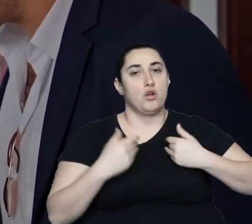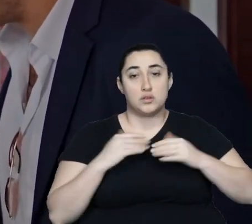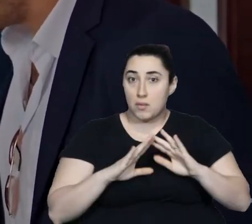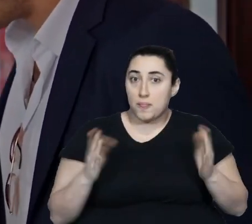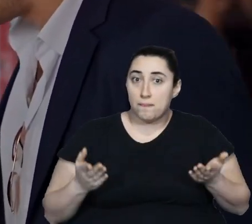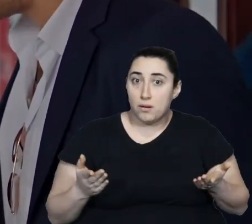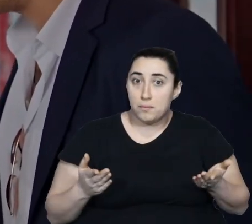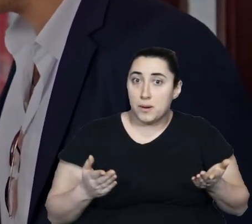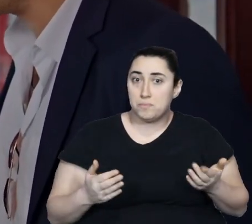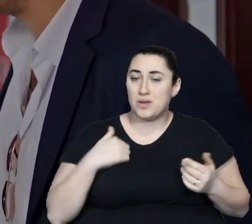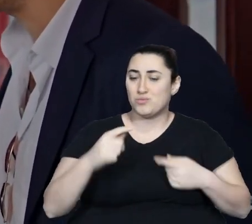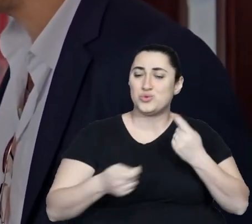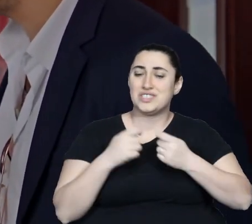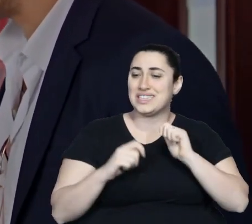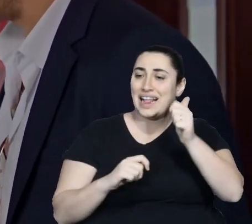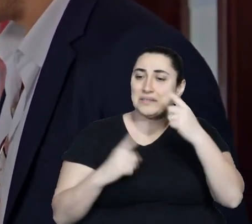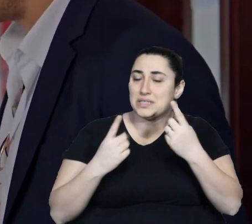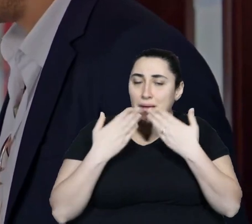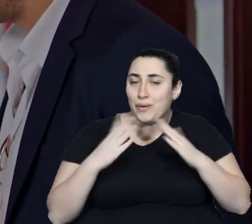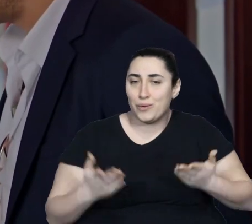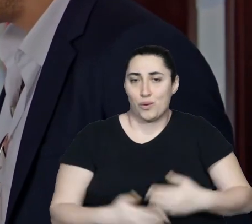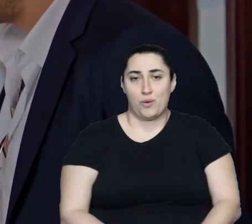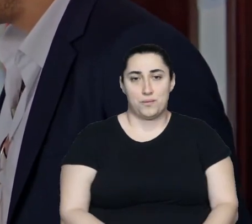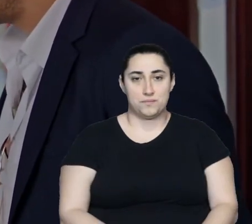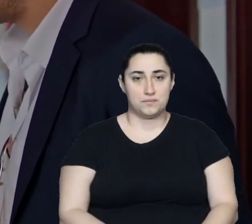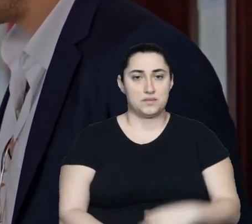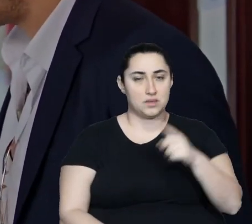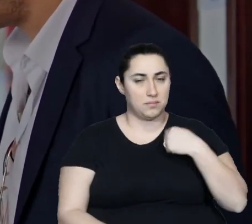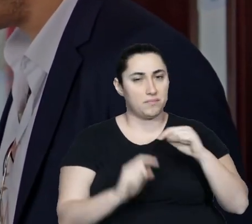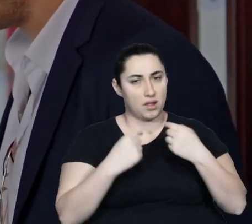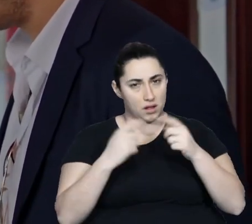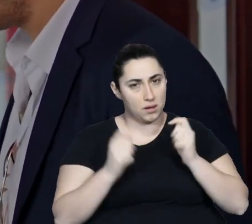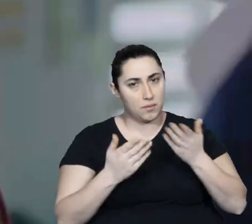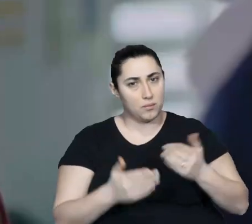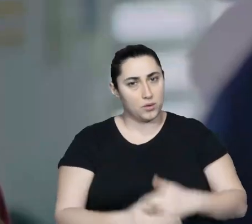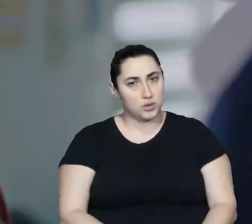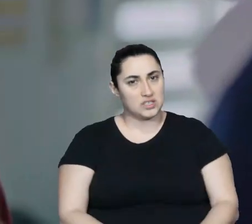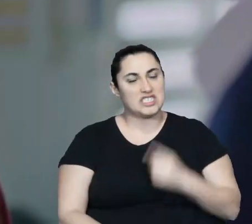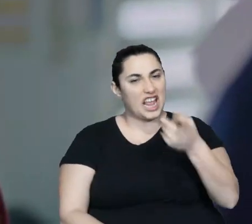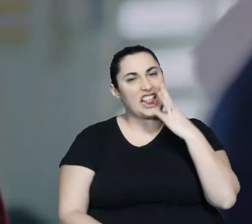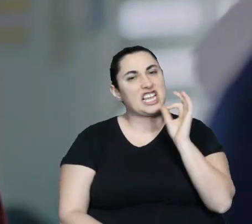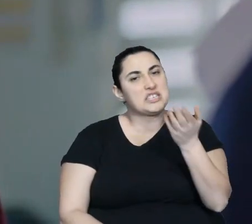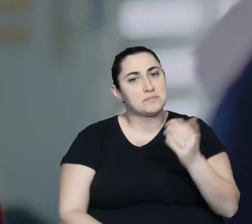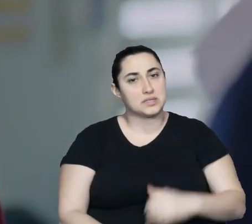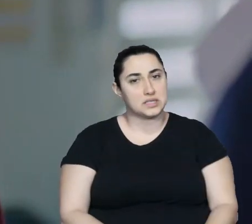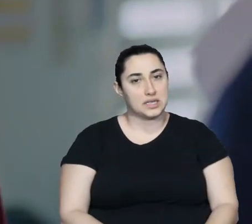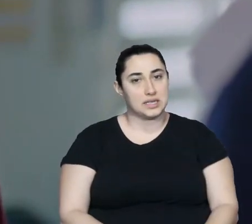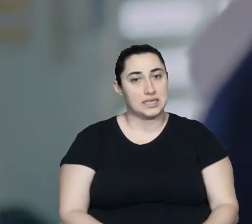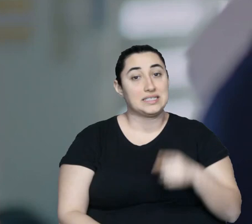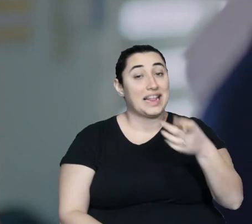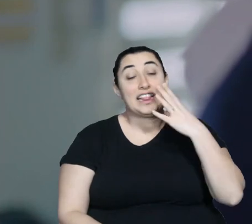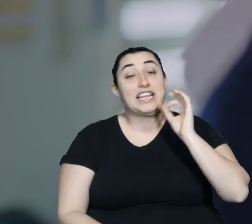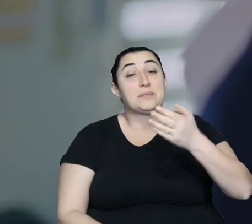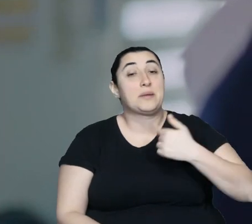Tamam işte, zaten ben bu işte bir gelecek görmüyorum Burcu. Sen benimle dalga mı geçiyorsun ya? Sen kimsin? Sen